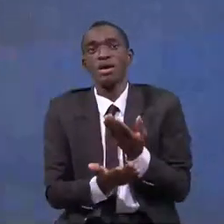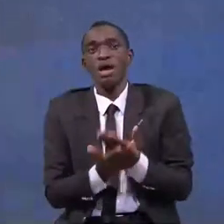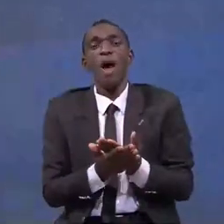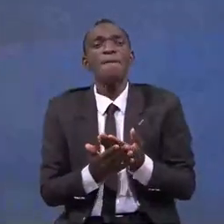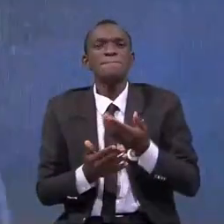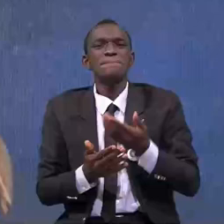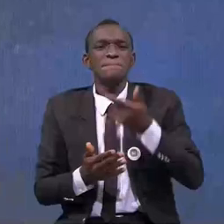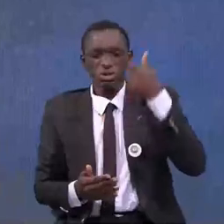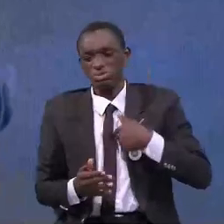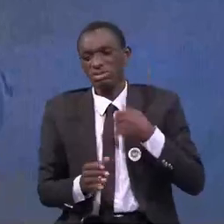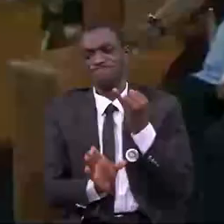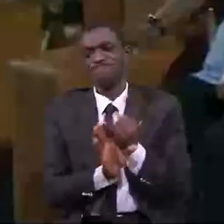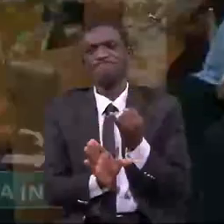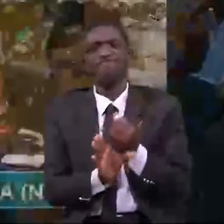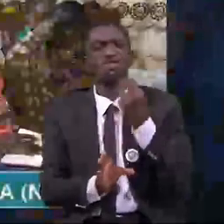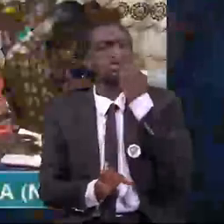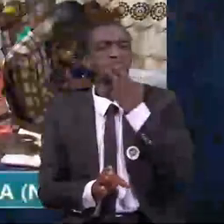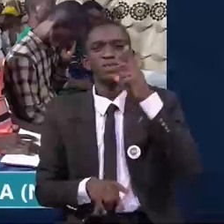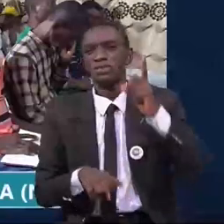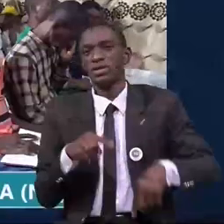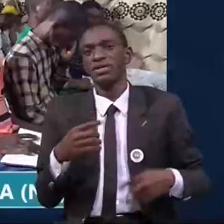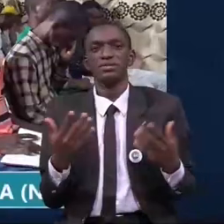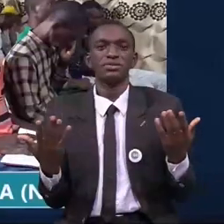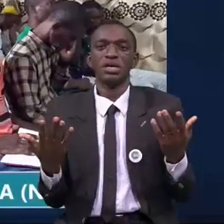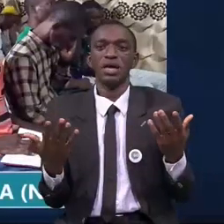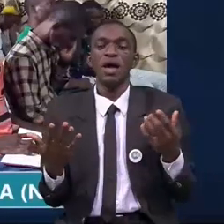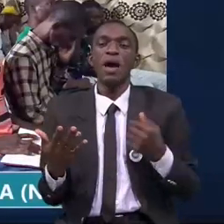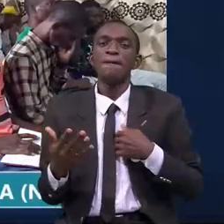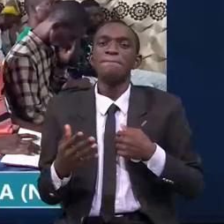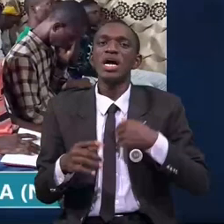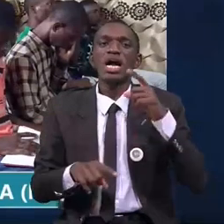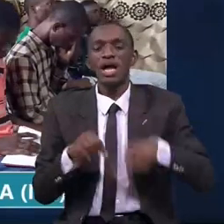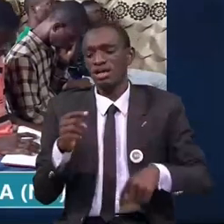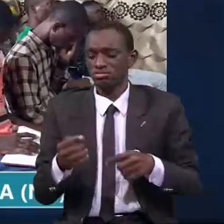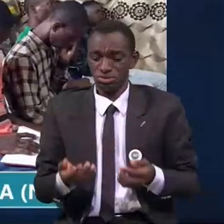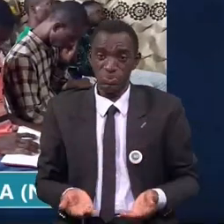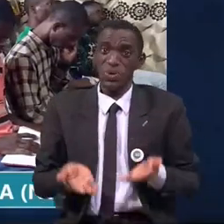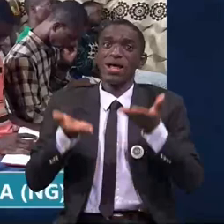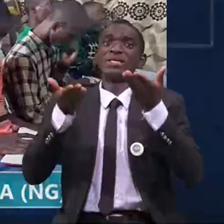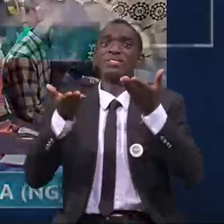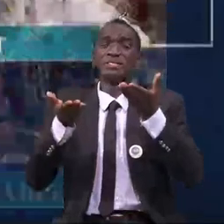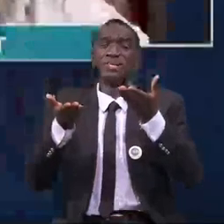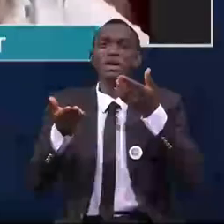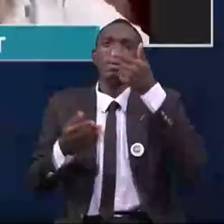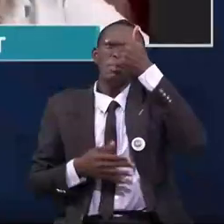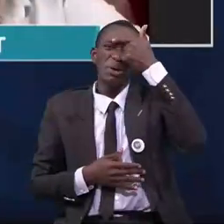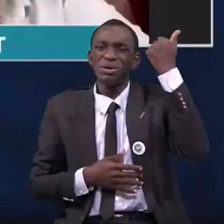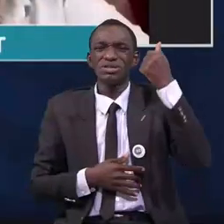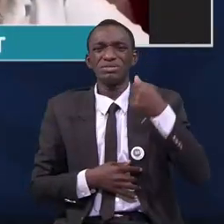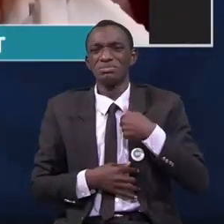parler parce que j'ai un mal de parler je ne peux pas me